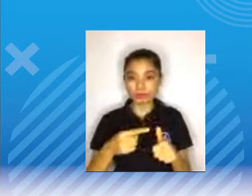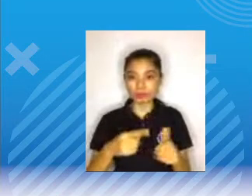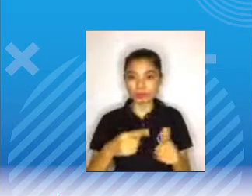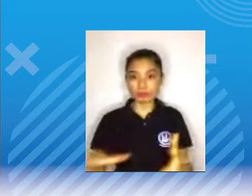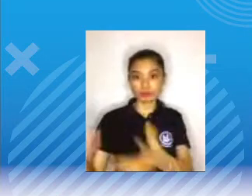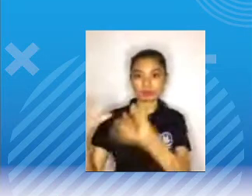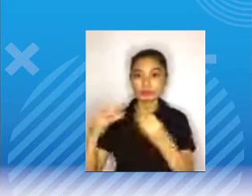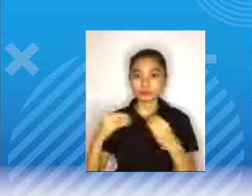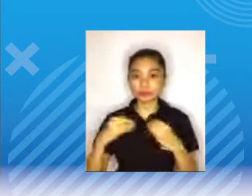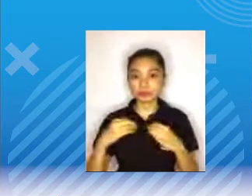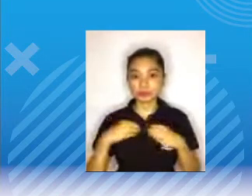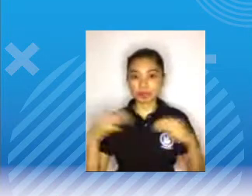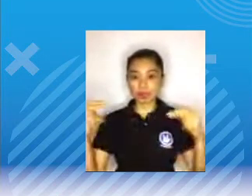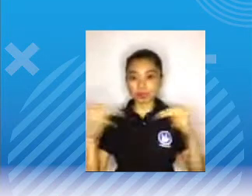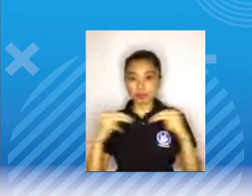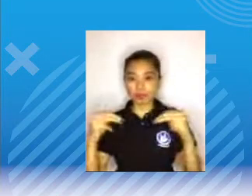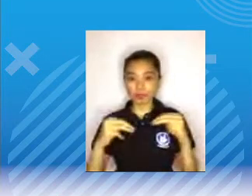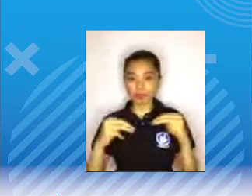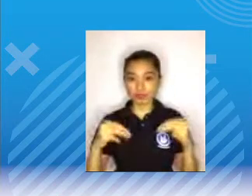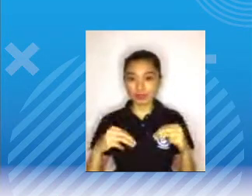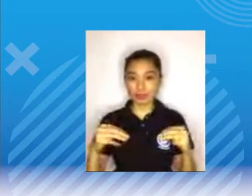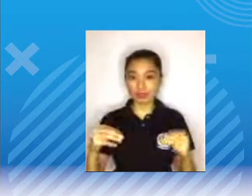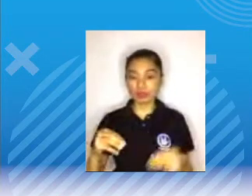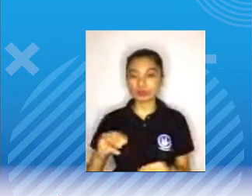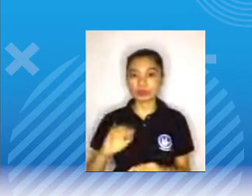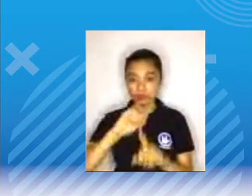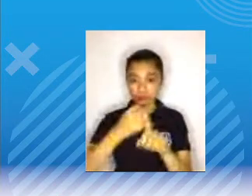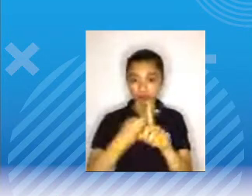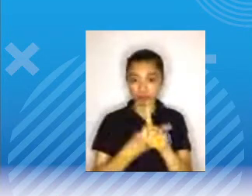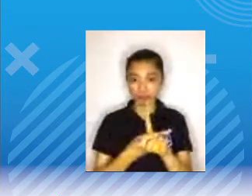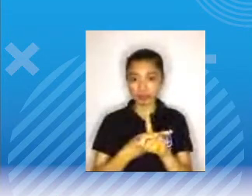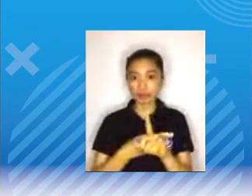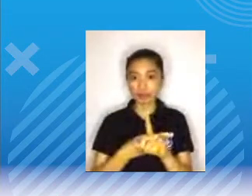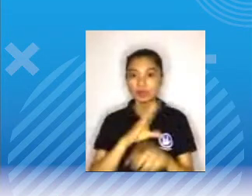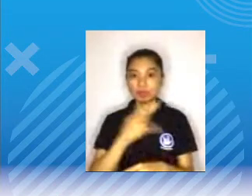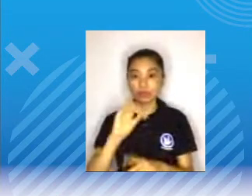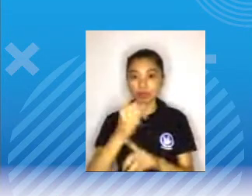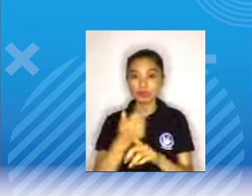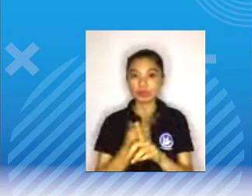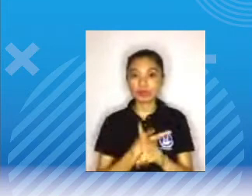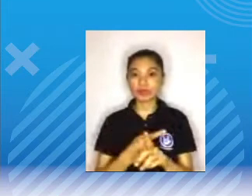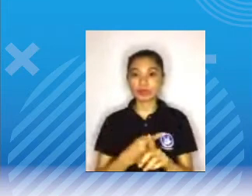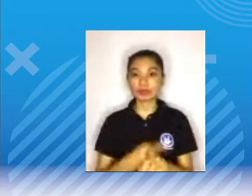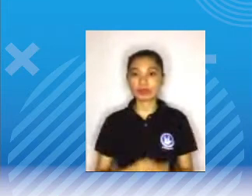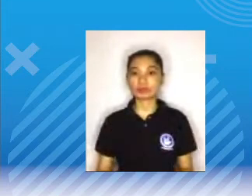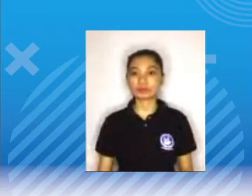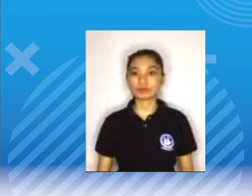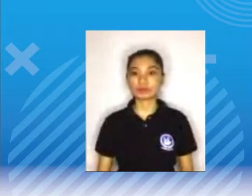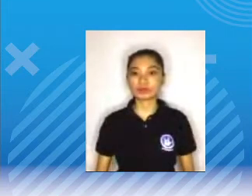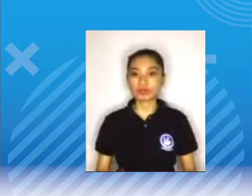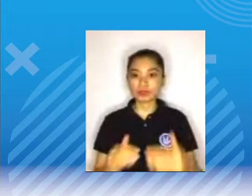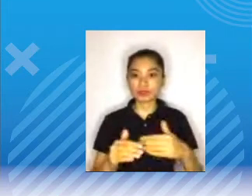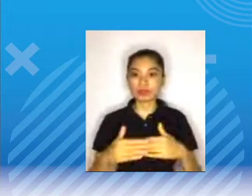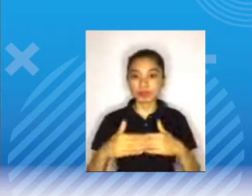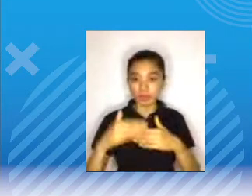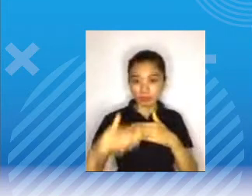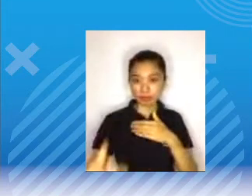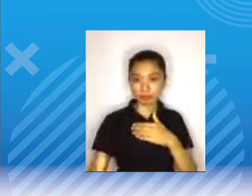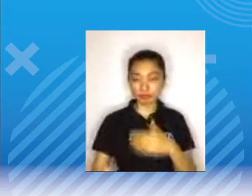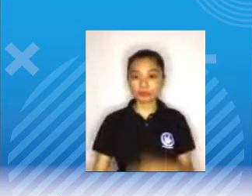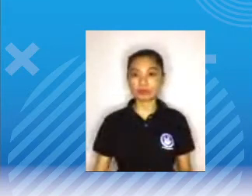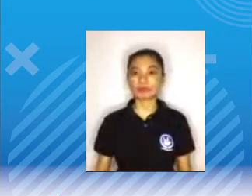and August 2020. Ang mga presentation sa mga kabanata nito ng Research O Clock ay nakatuon sa pagpapatuloy